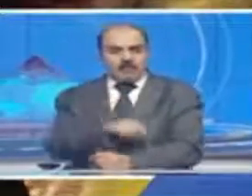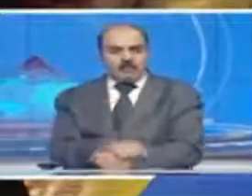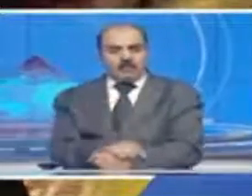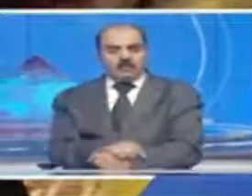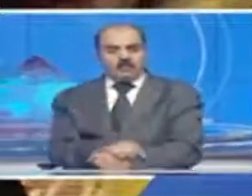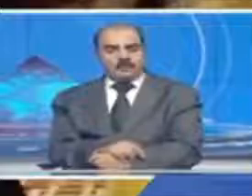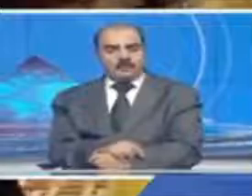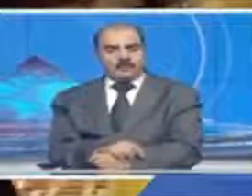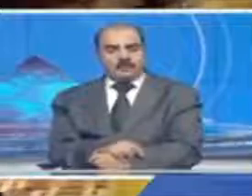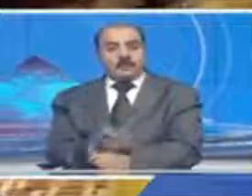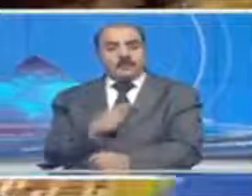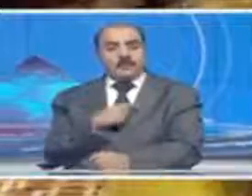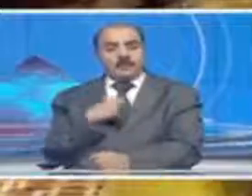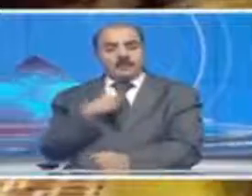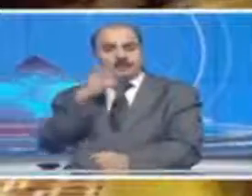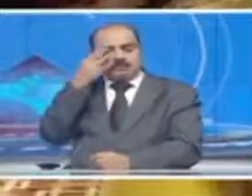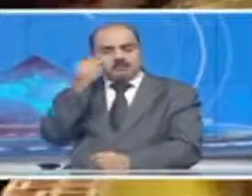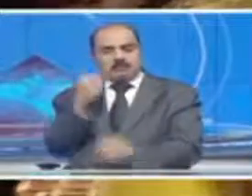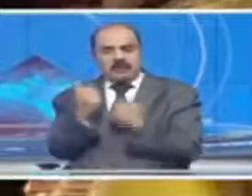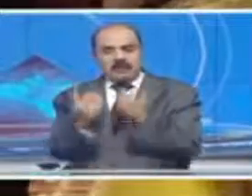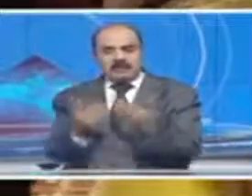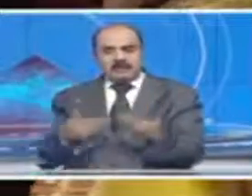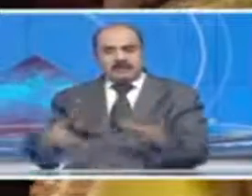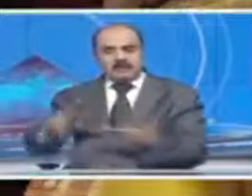اليوم، وبيتبرع